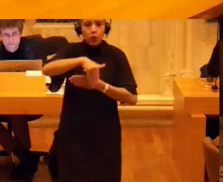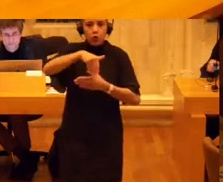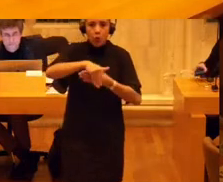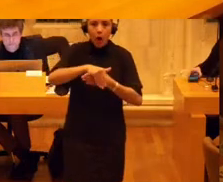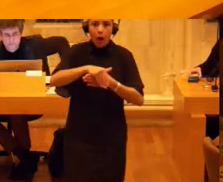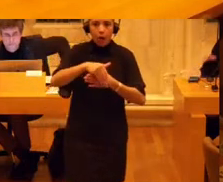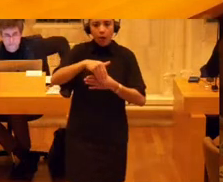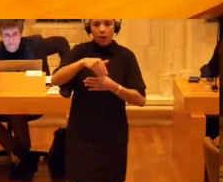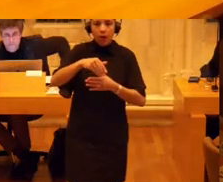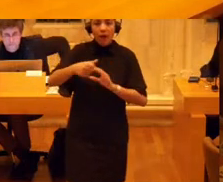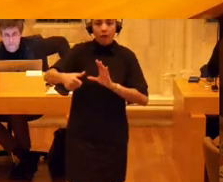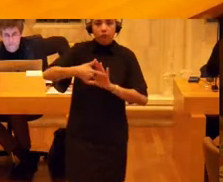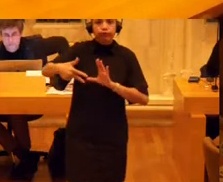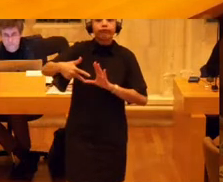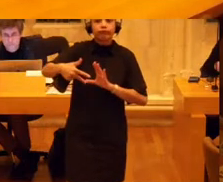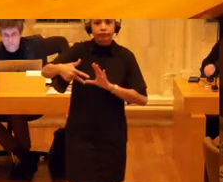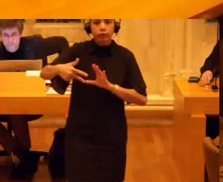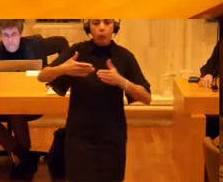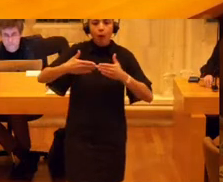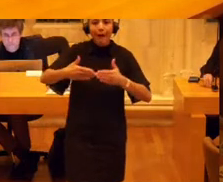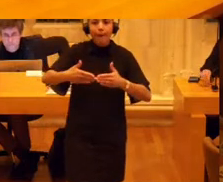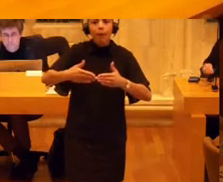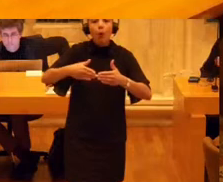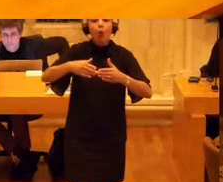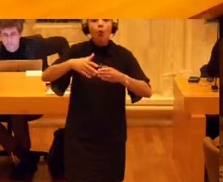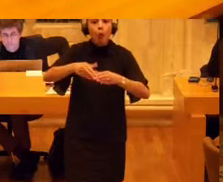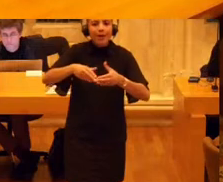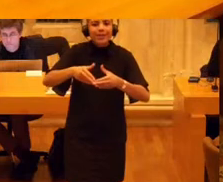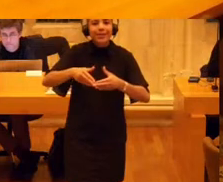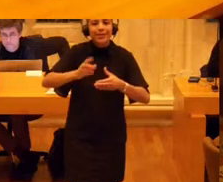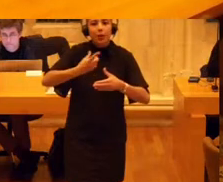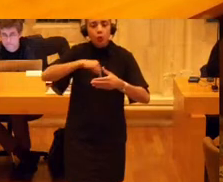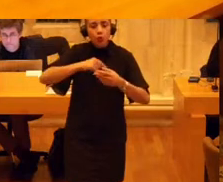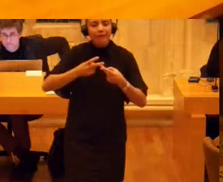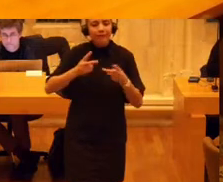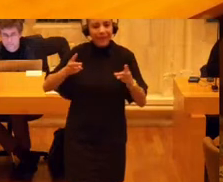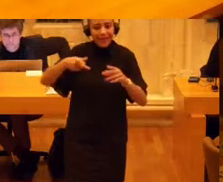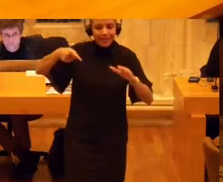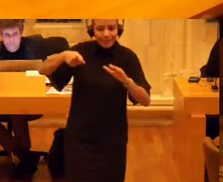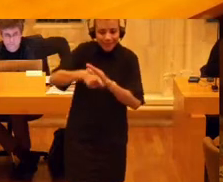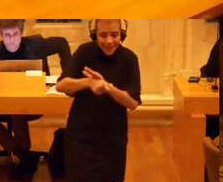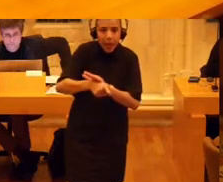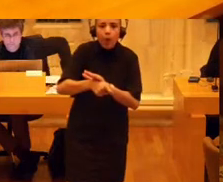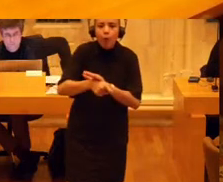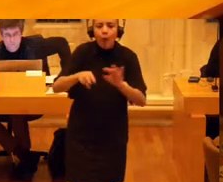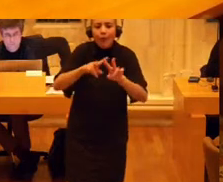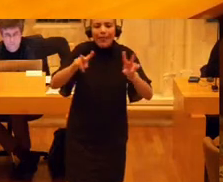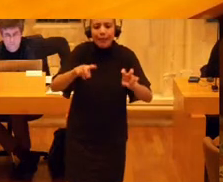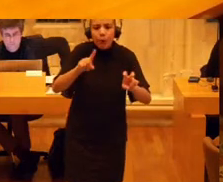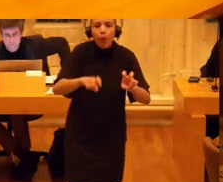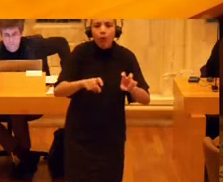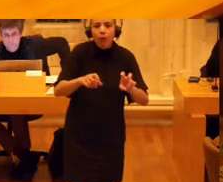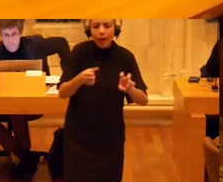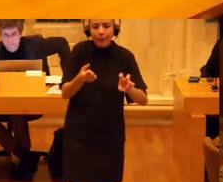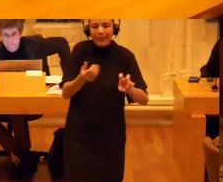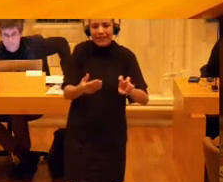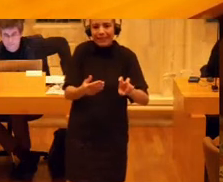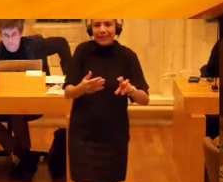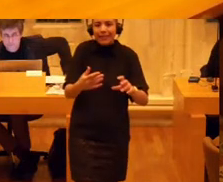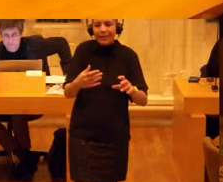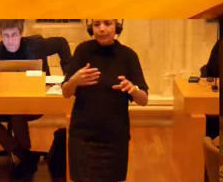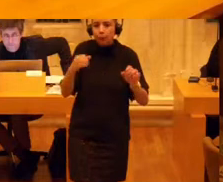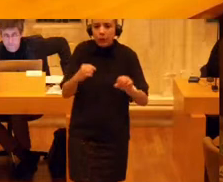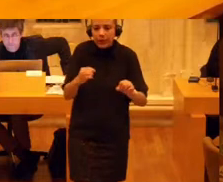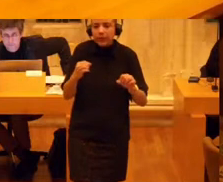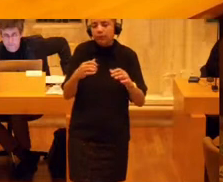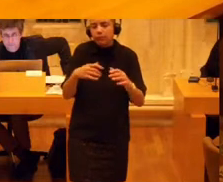ville pour accompagner financièrement le passage de ce diplôme-là. Je le rappelle, avec un engagement